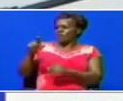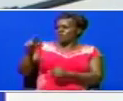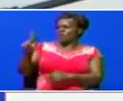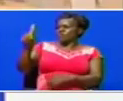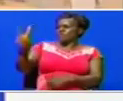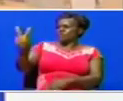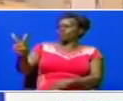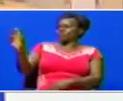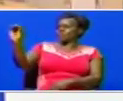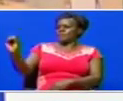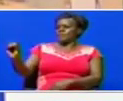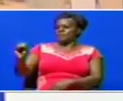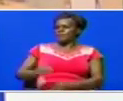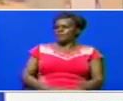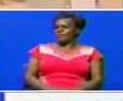44.12%.